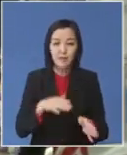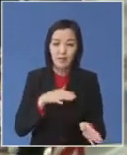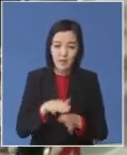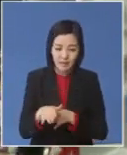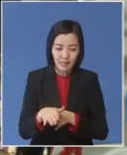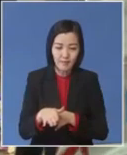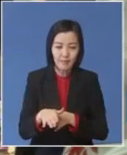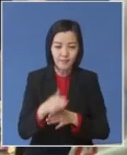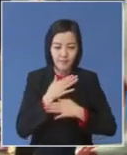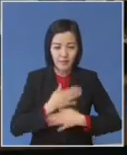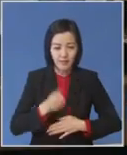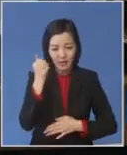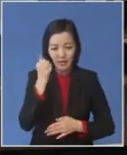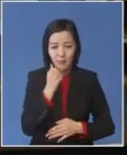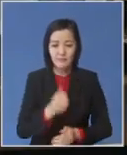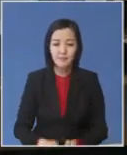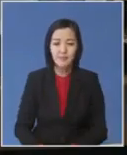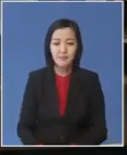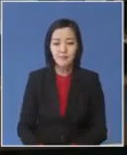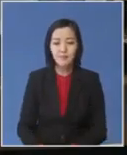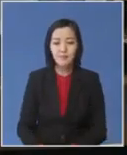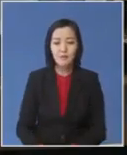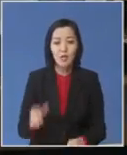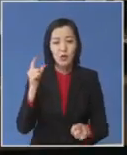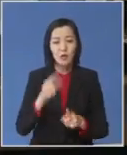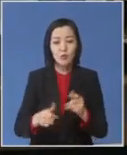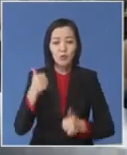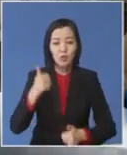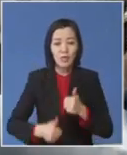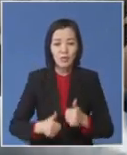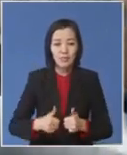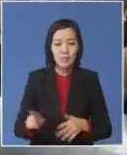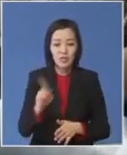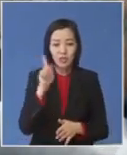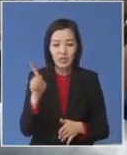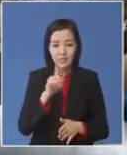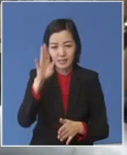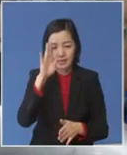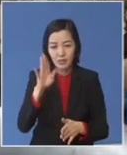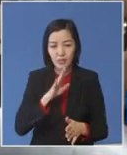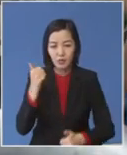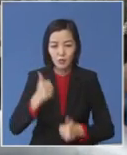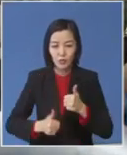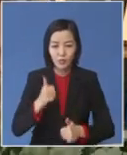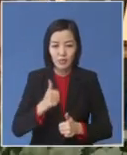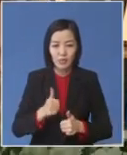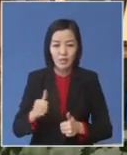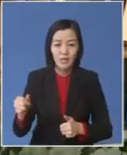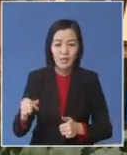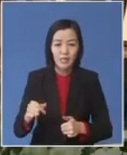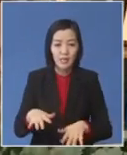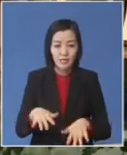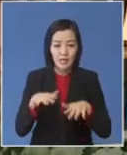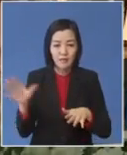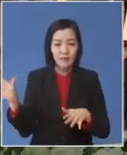соған қуаныштым. Рахмет көп көп. Осылайша баба өнерін ата рухын асқақтатқан жас жүйріктердің сөз додасы жиналған қауымның